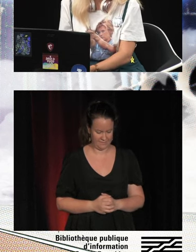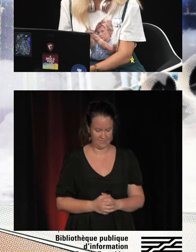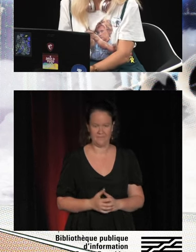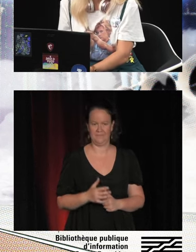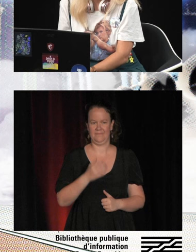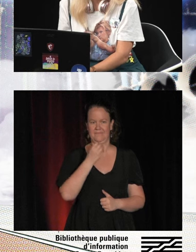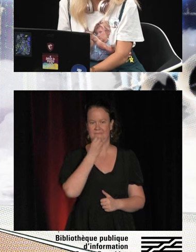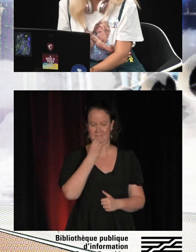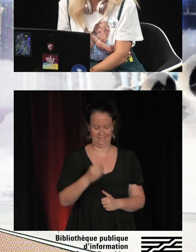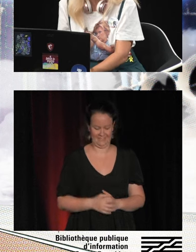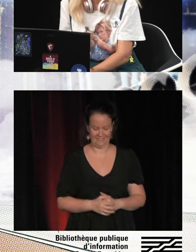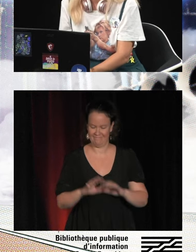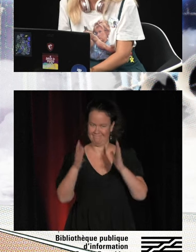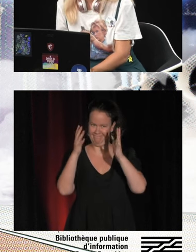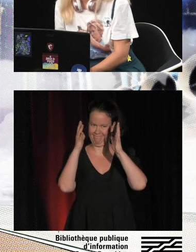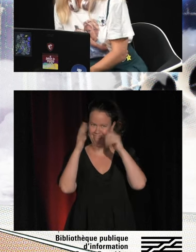On accuse l'audience.